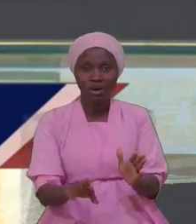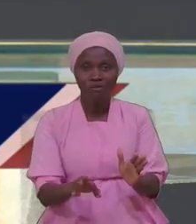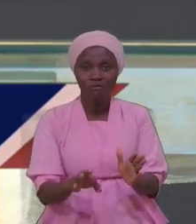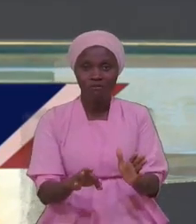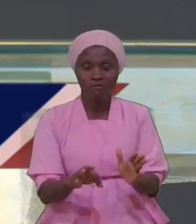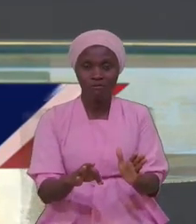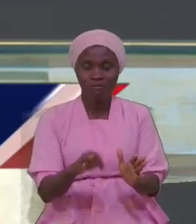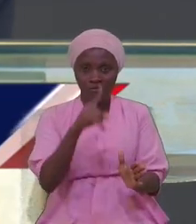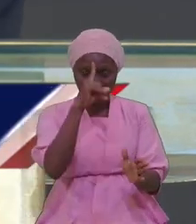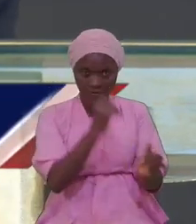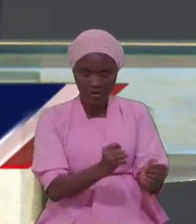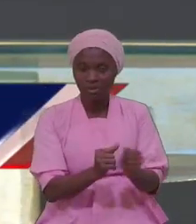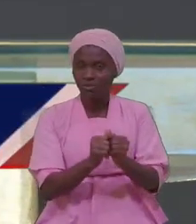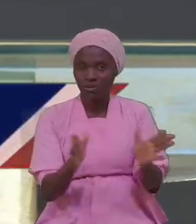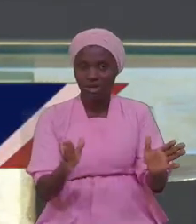sans les œuvres.